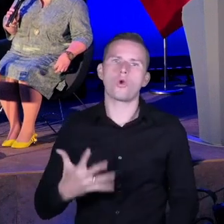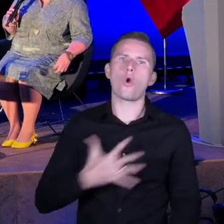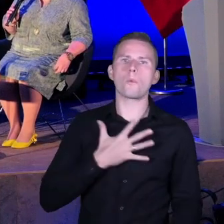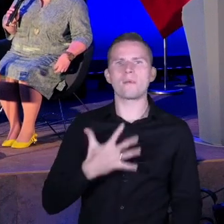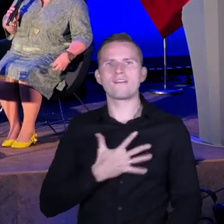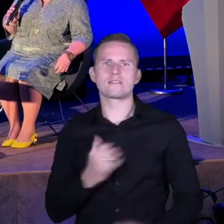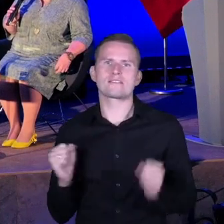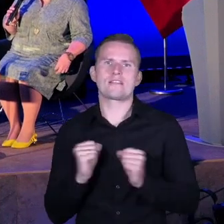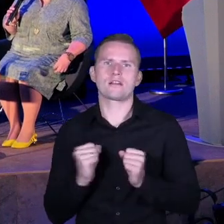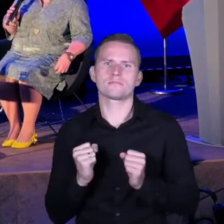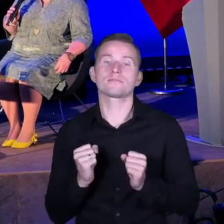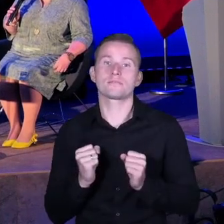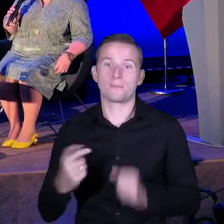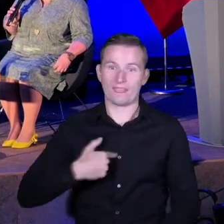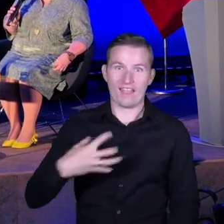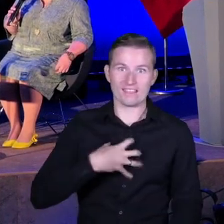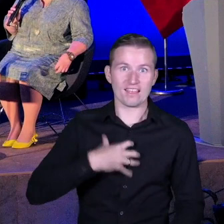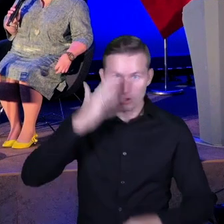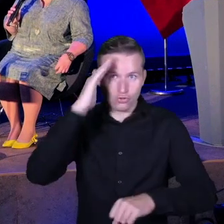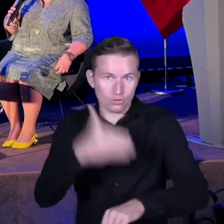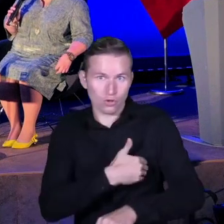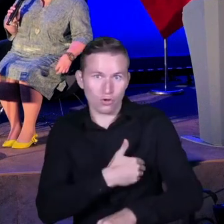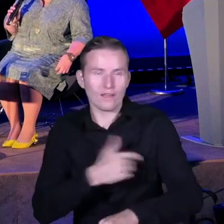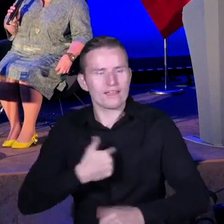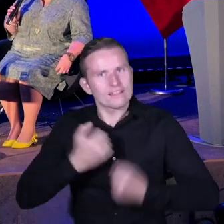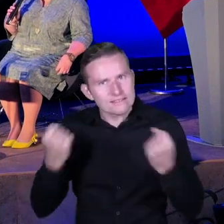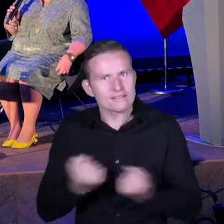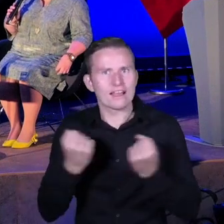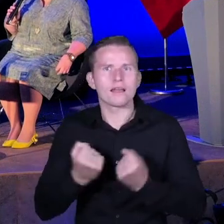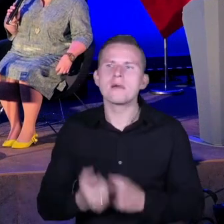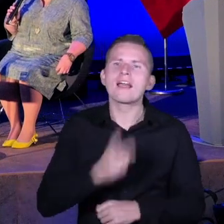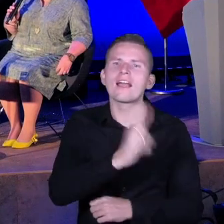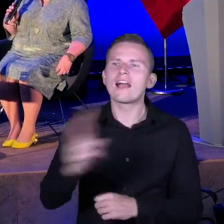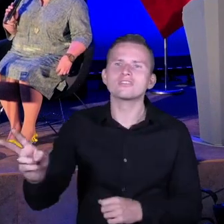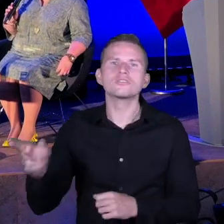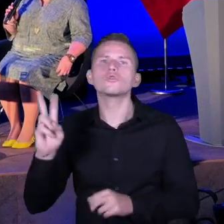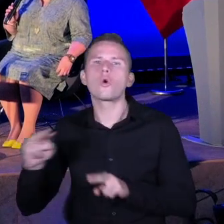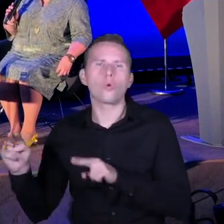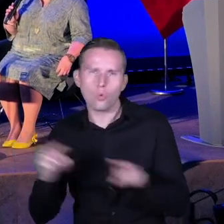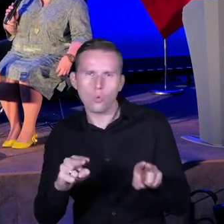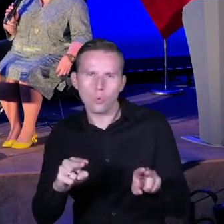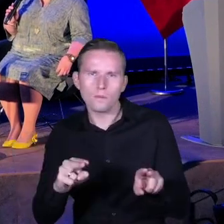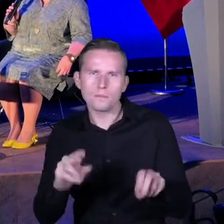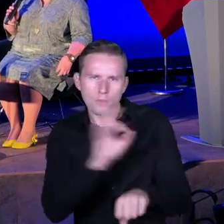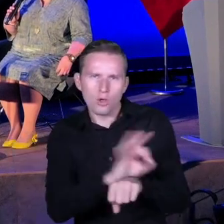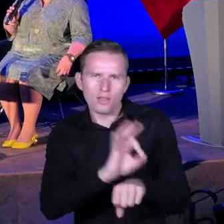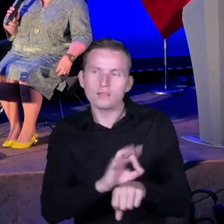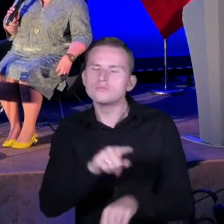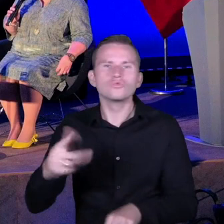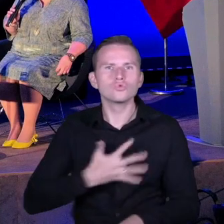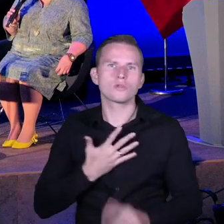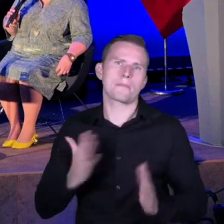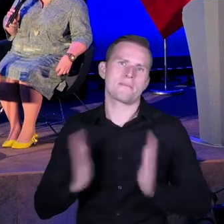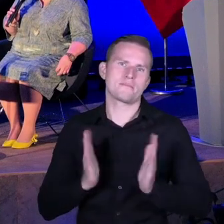szkoły staram się dbać o to, żeby wszyscy jej udziałowcy czuli się bezpieczni. Nauczyciele